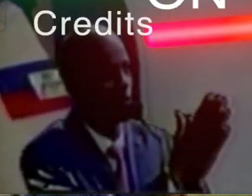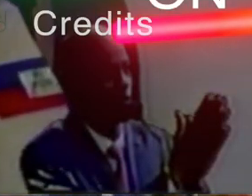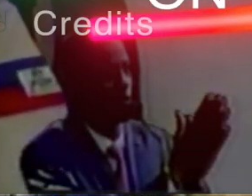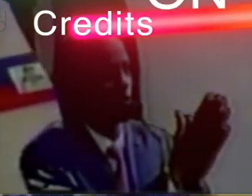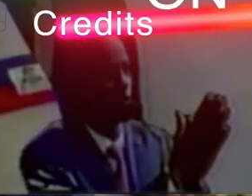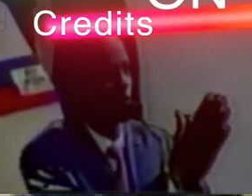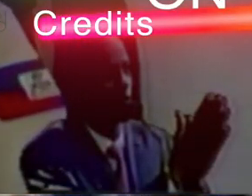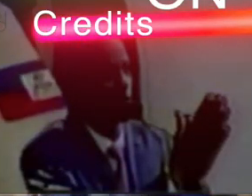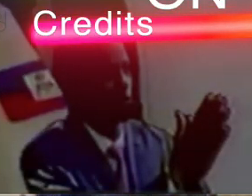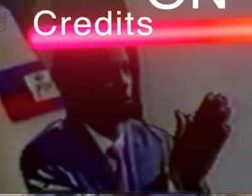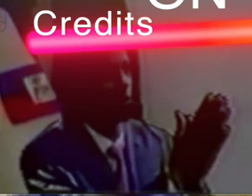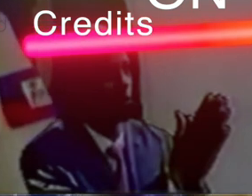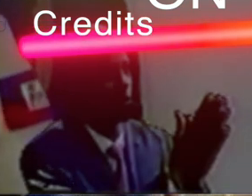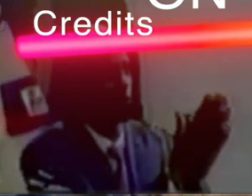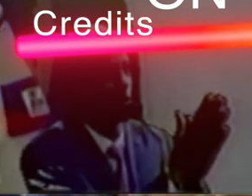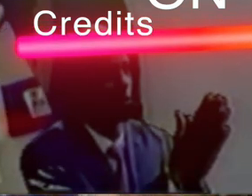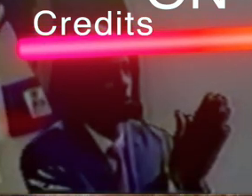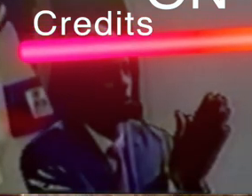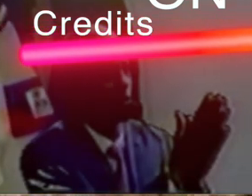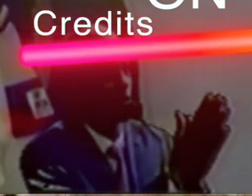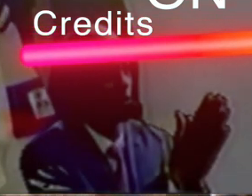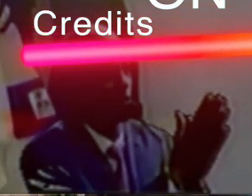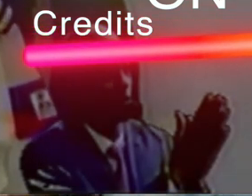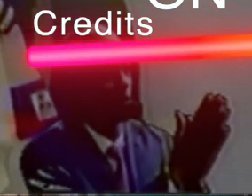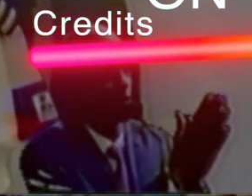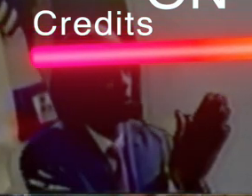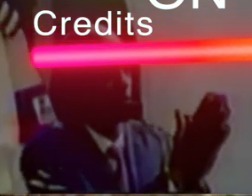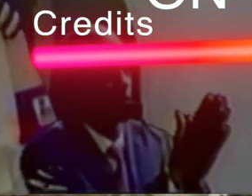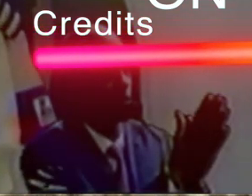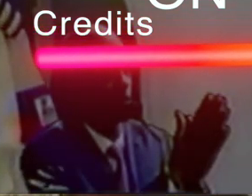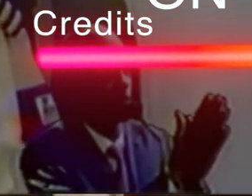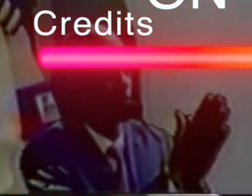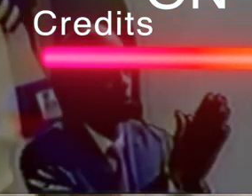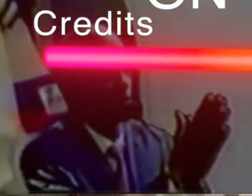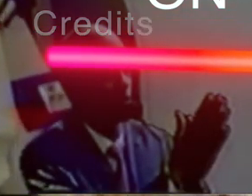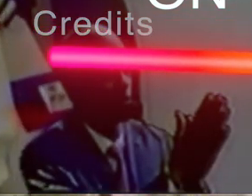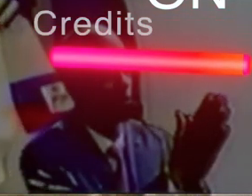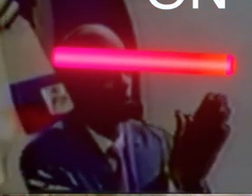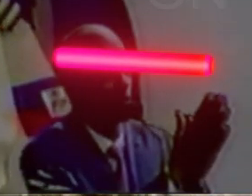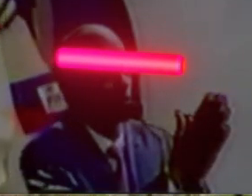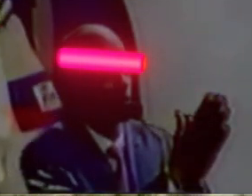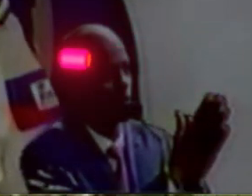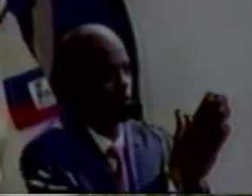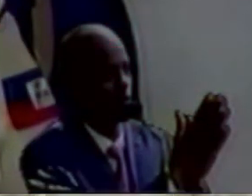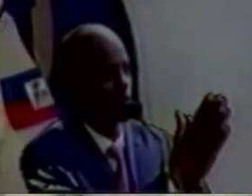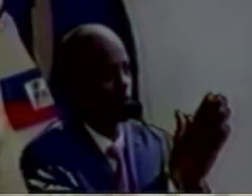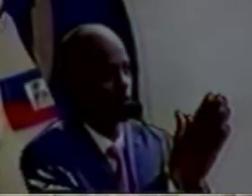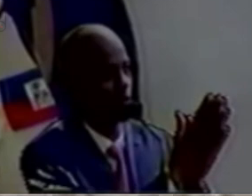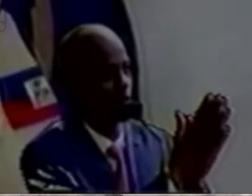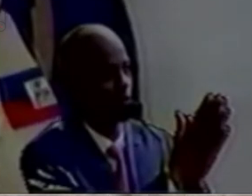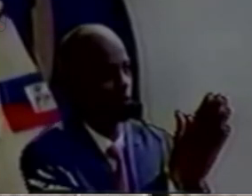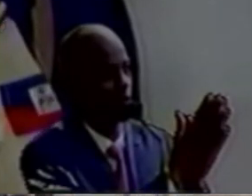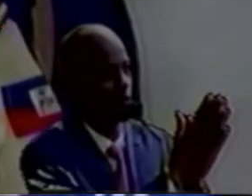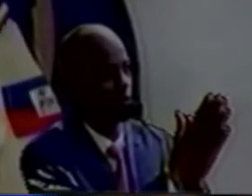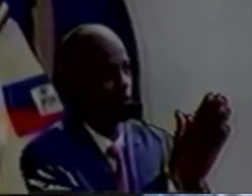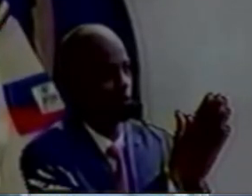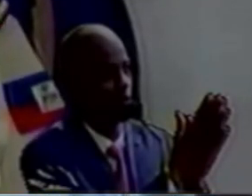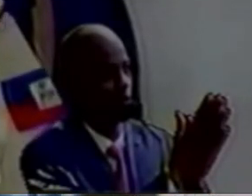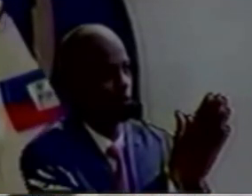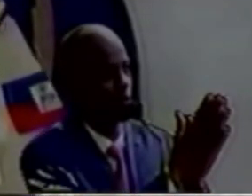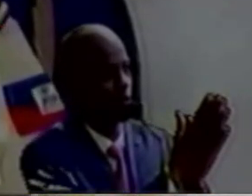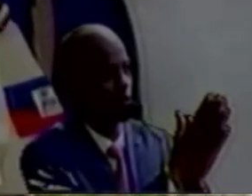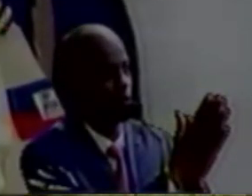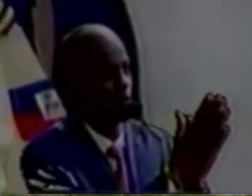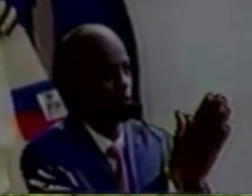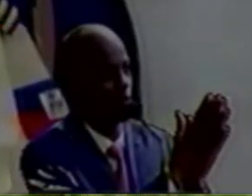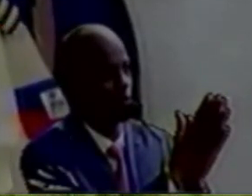que si vous prenez pas de camion, vous remplissez avec aide. Li rive nan route, li bay problèm, res konvoi li